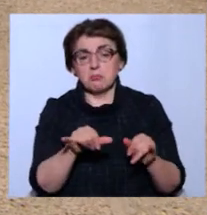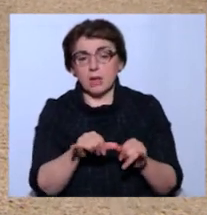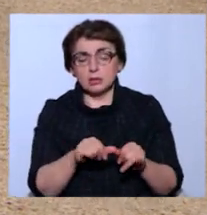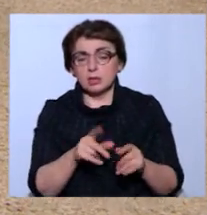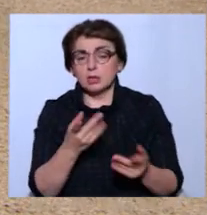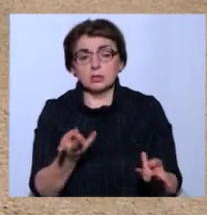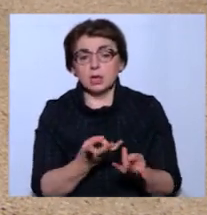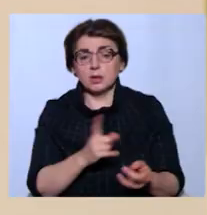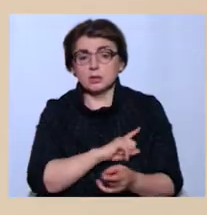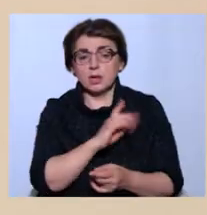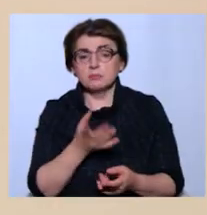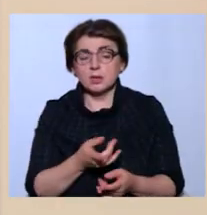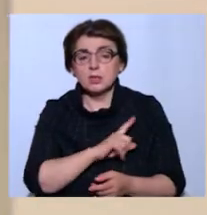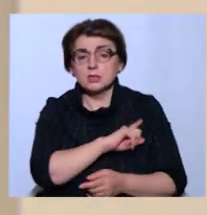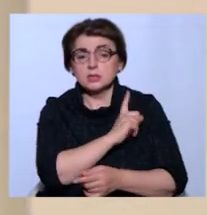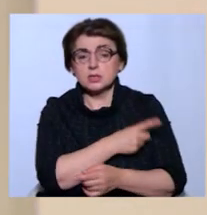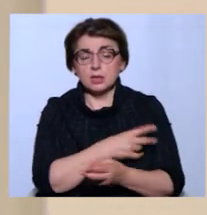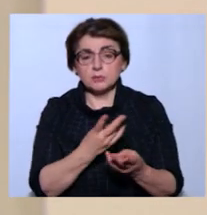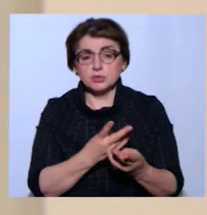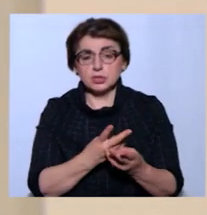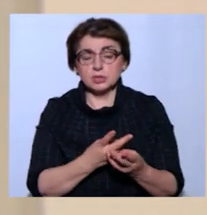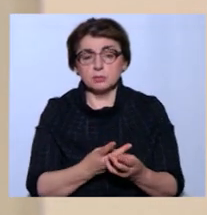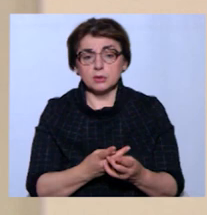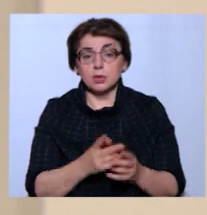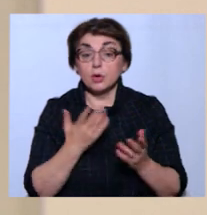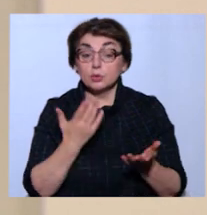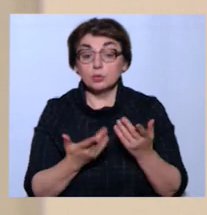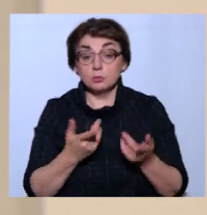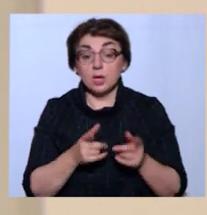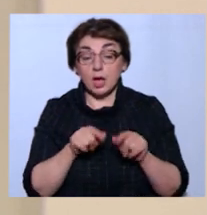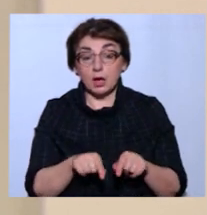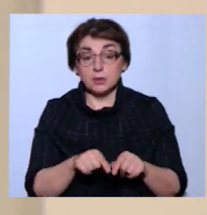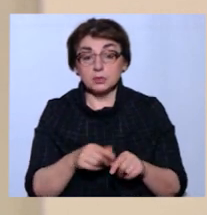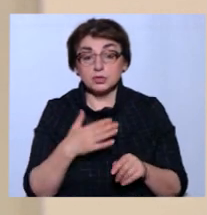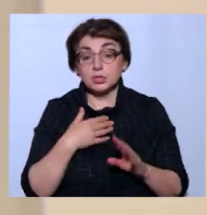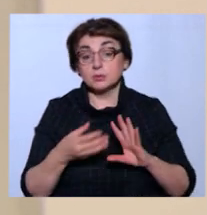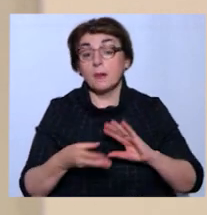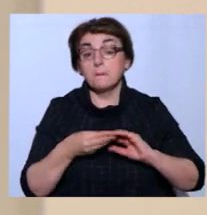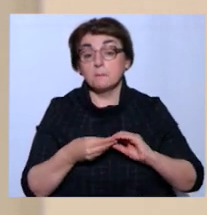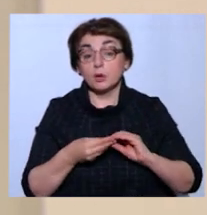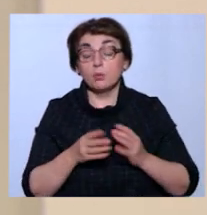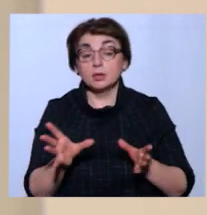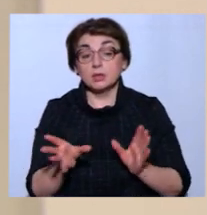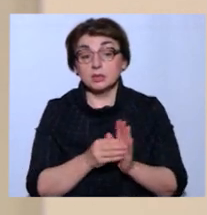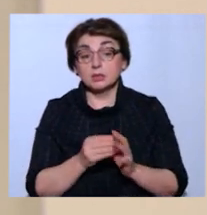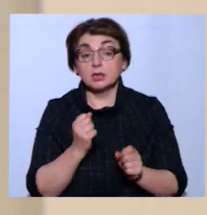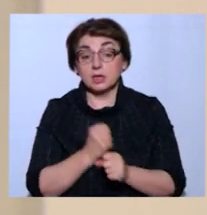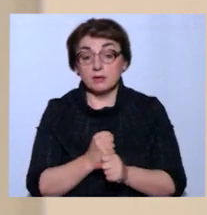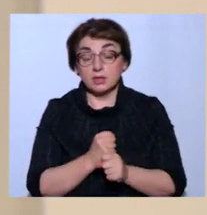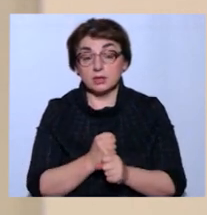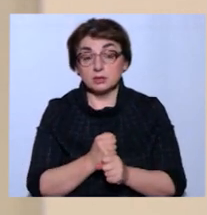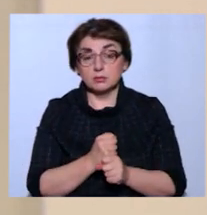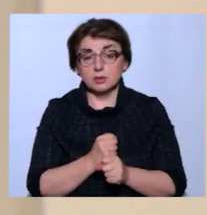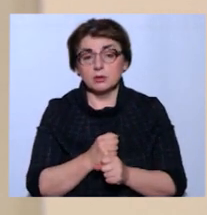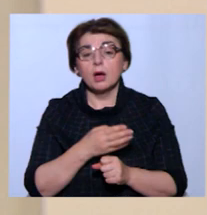ეს საგანი გავაჩოჩო ერთი ადგილიდან მეორეზე. თუ მე ამას ჩემს მეგობართან ერთად გავაკეთებ ან მეგობრებთან ერთად,